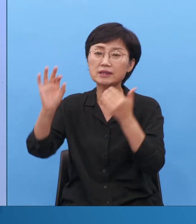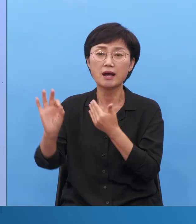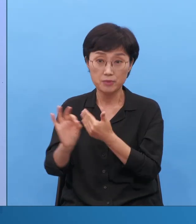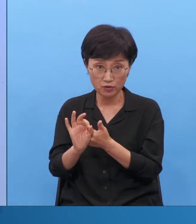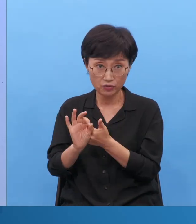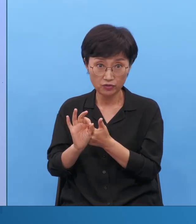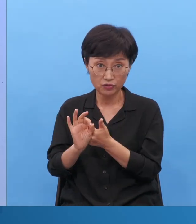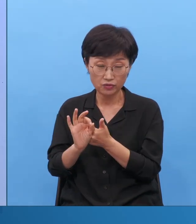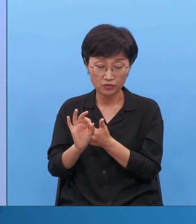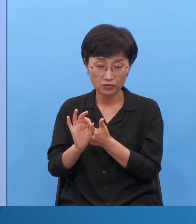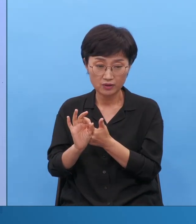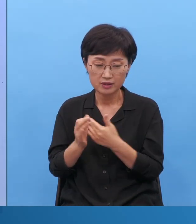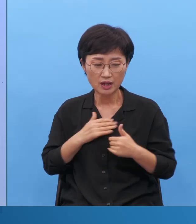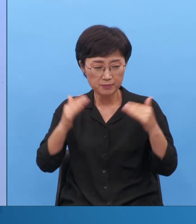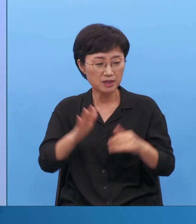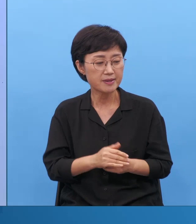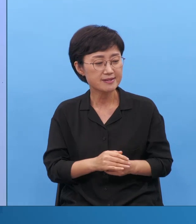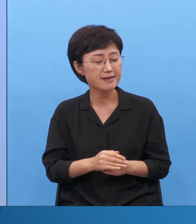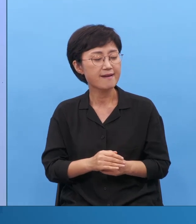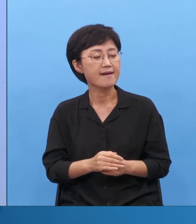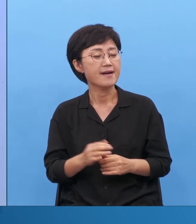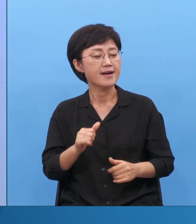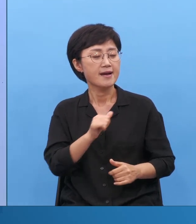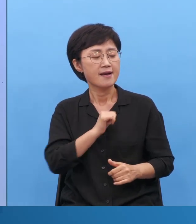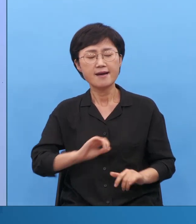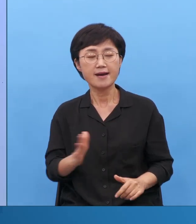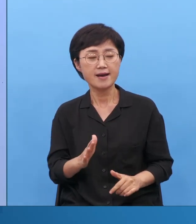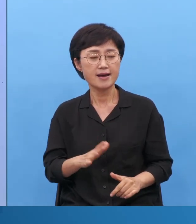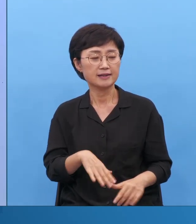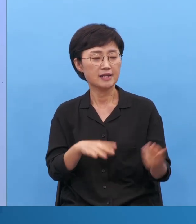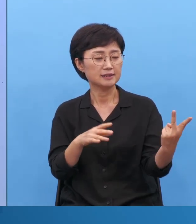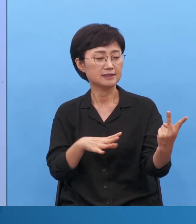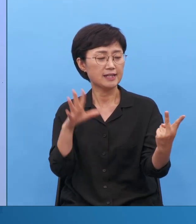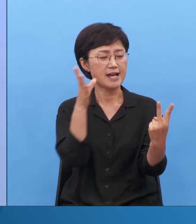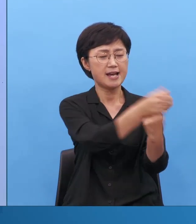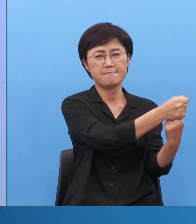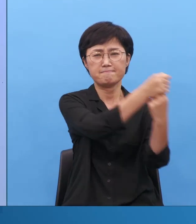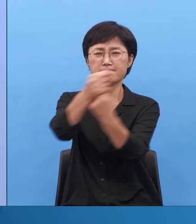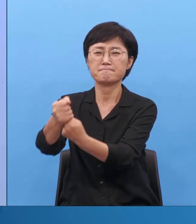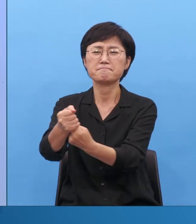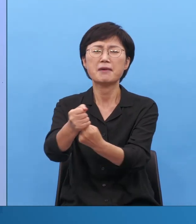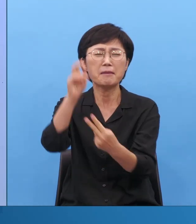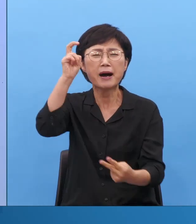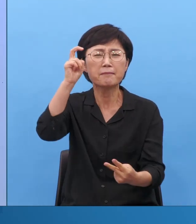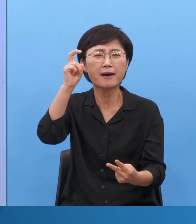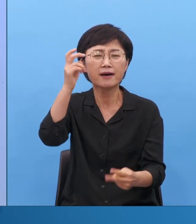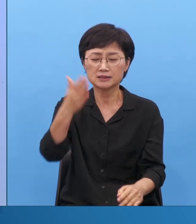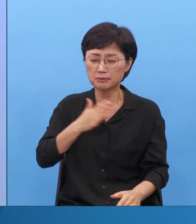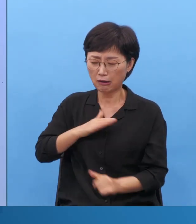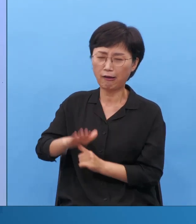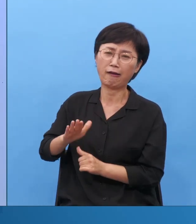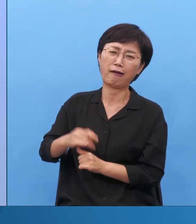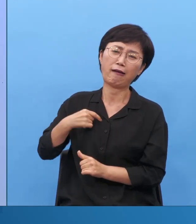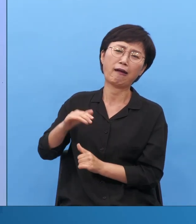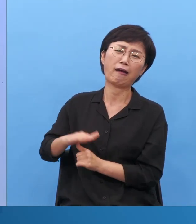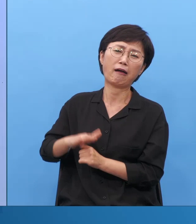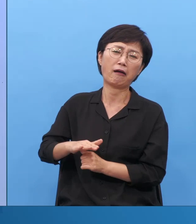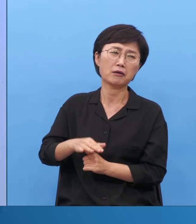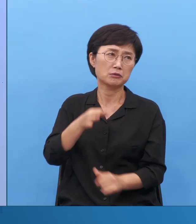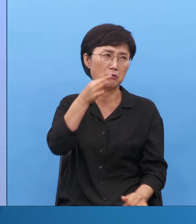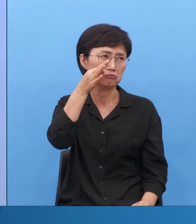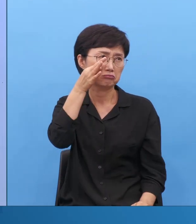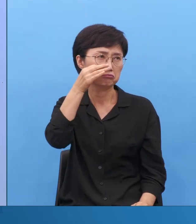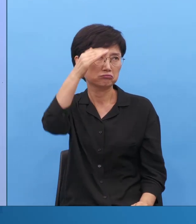그 끌고 나갈 건데 You know, in my 그냥 보고 personality, 있었어요. if I was a little bit older, I'd probably dragged him outside and done something, but I